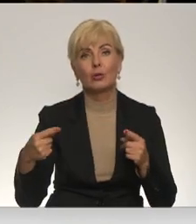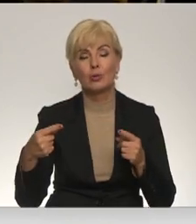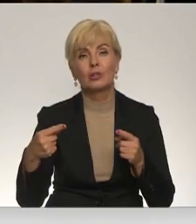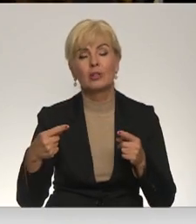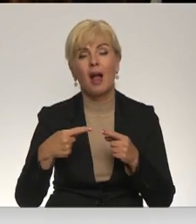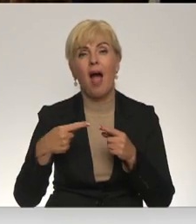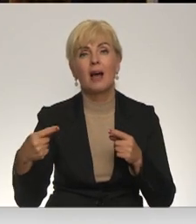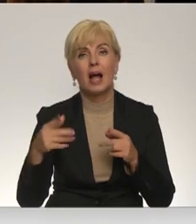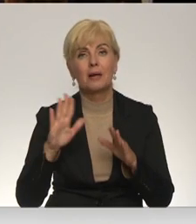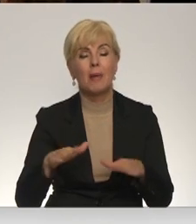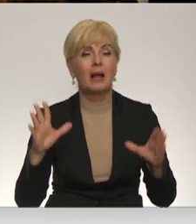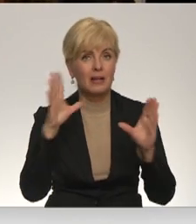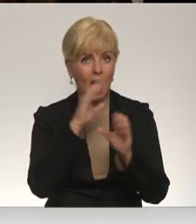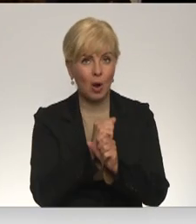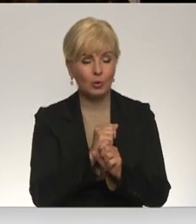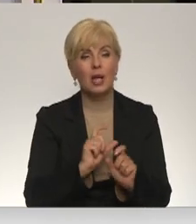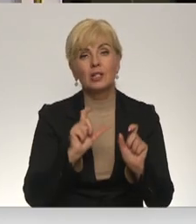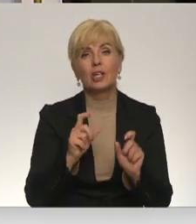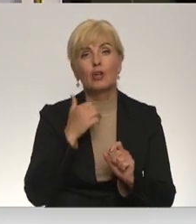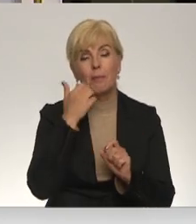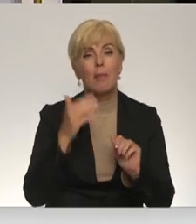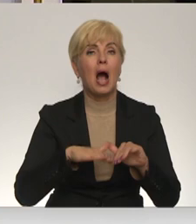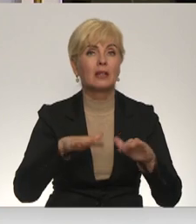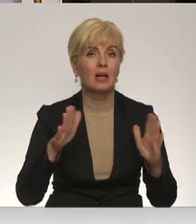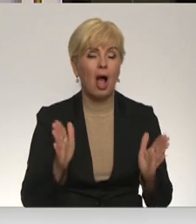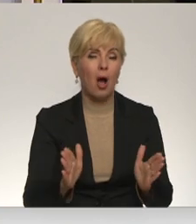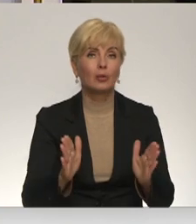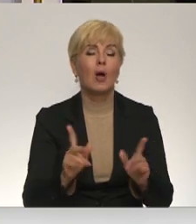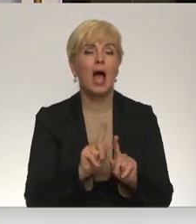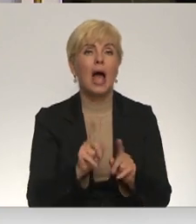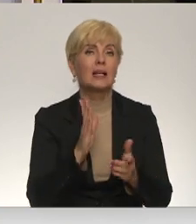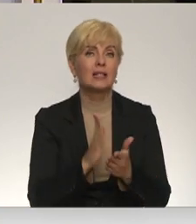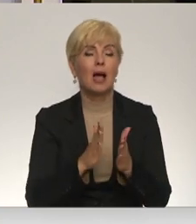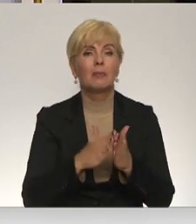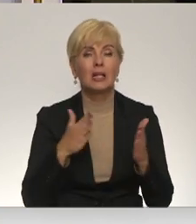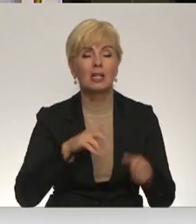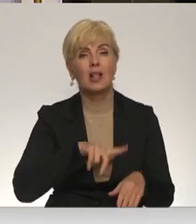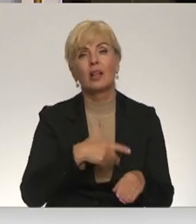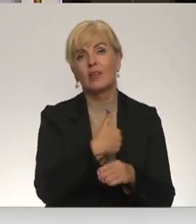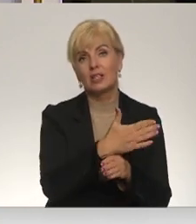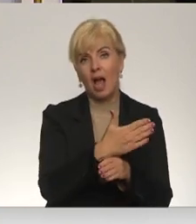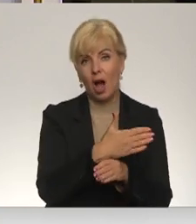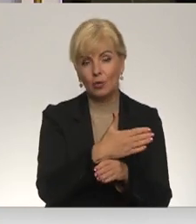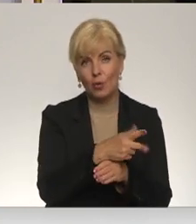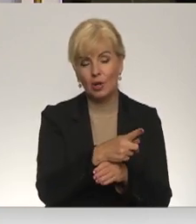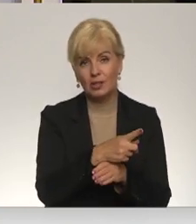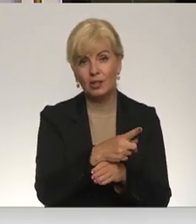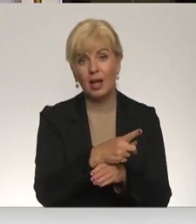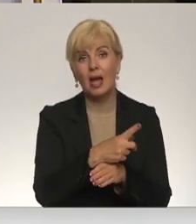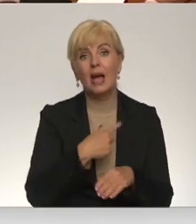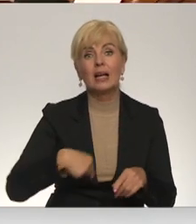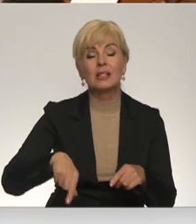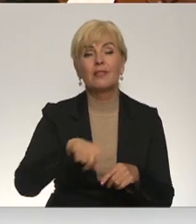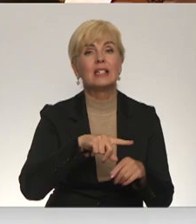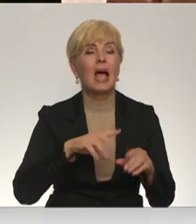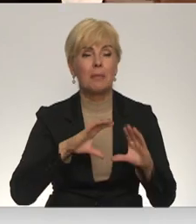Un mēs šeit šodien sēžam pie baltā galdauta un esam kā tāds liels Latvijas karogs, kas īstenībā apvīs apkārt visai pasaulē.